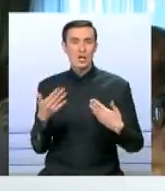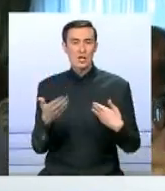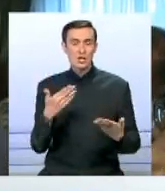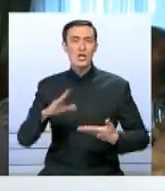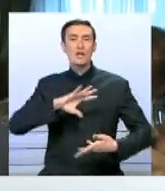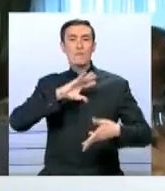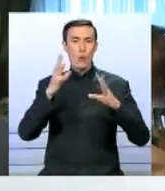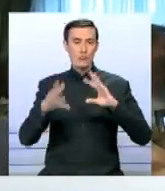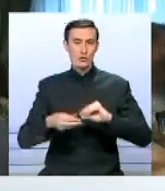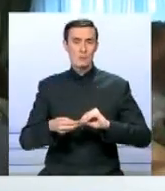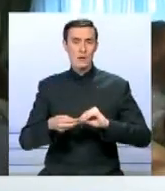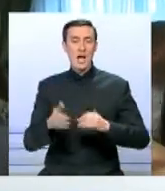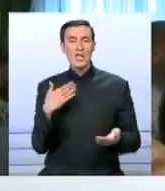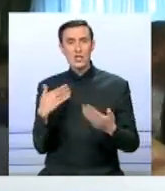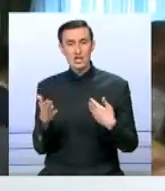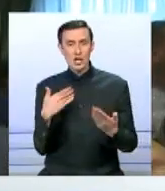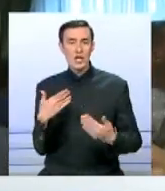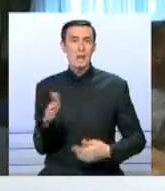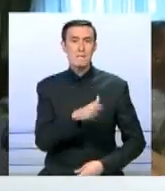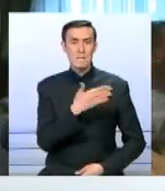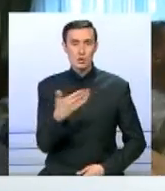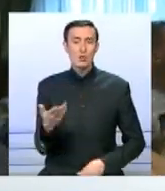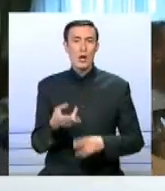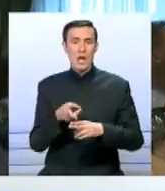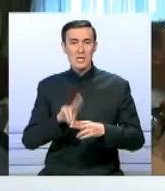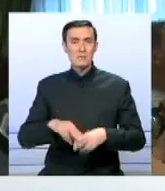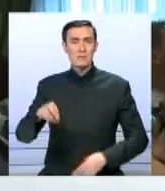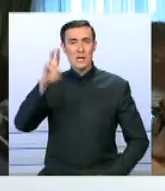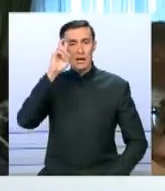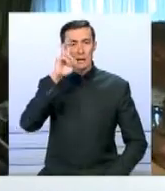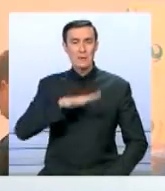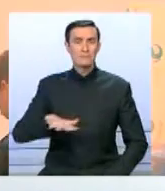целом отношений между этими странами.